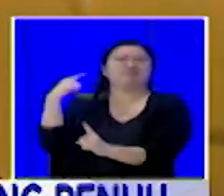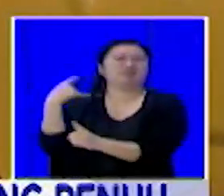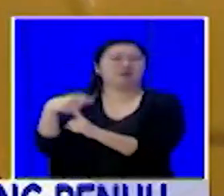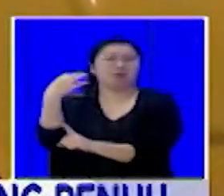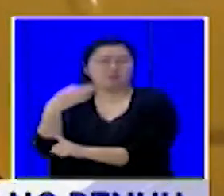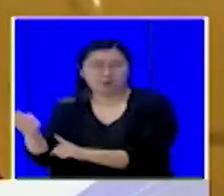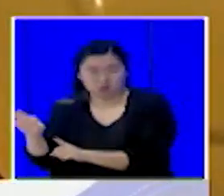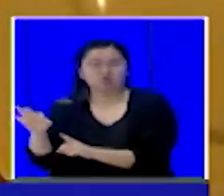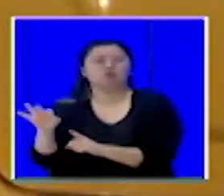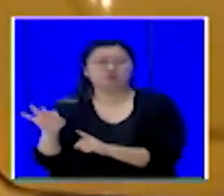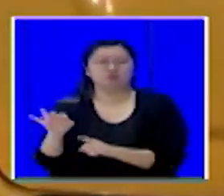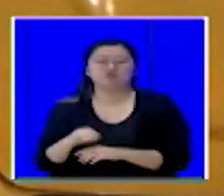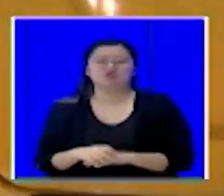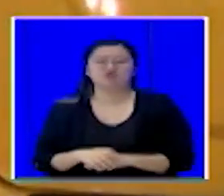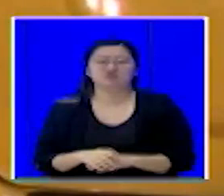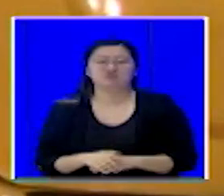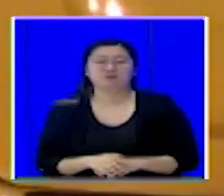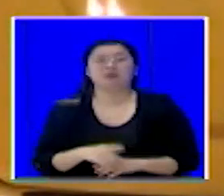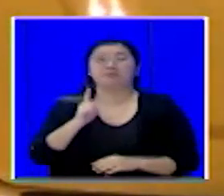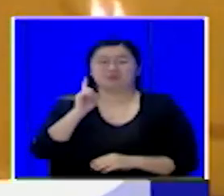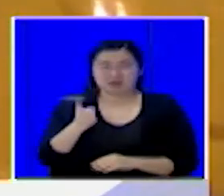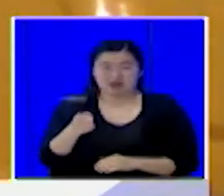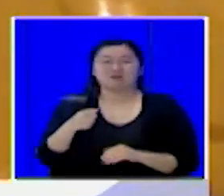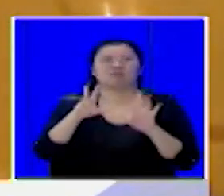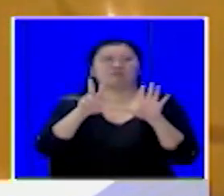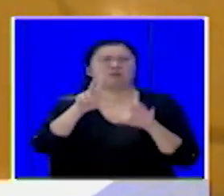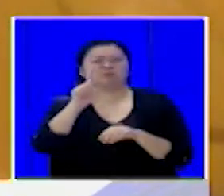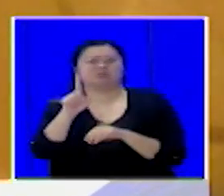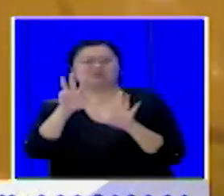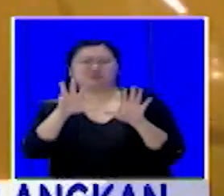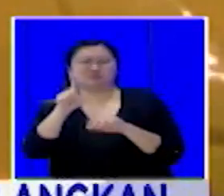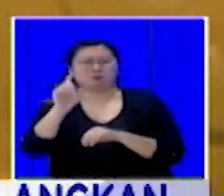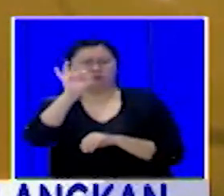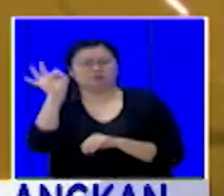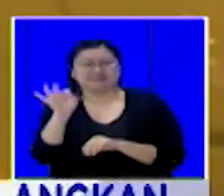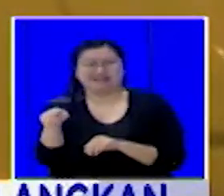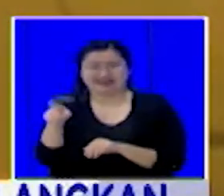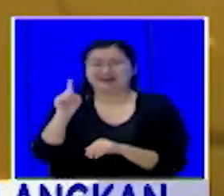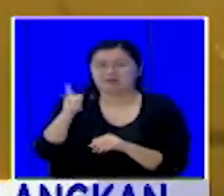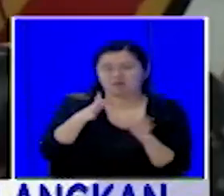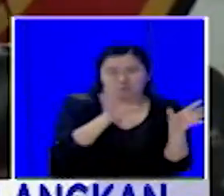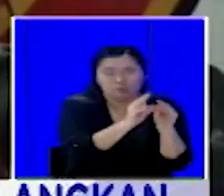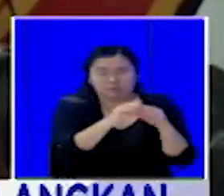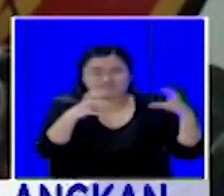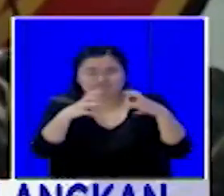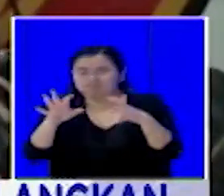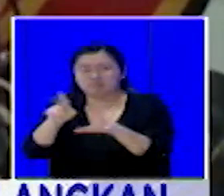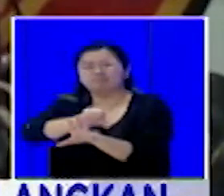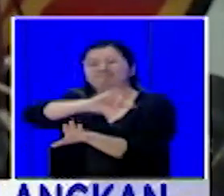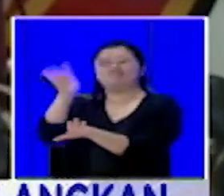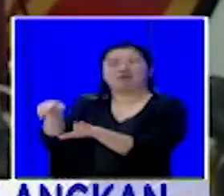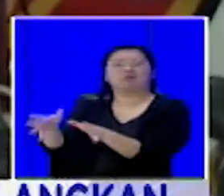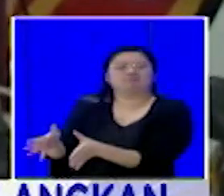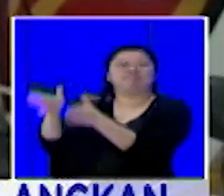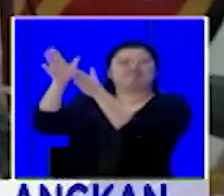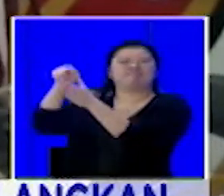Sebanyak 81 pasien COVID-19 dari Kabupaten Kudus yang menjalani isolasi di Asrama Haji Donohudan Boyolali Jawa Tengah, Selasa petang dipulangkan. Para